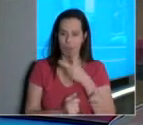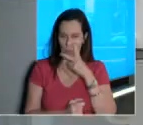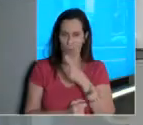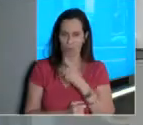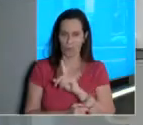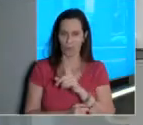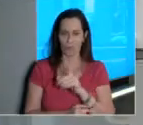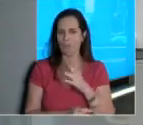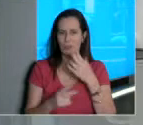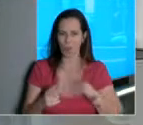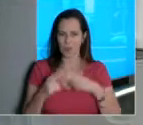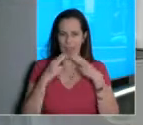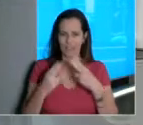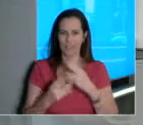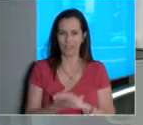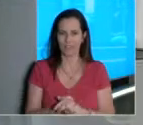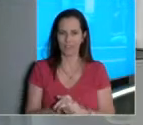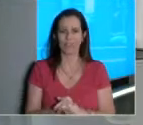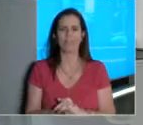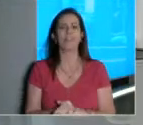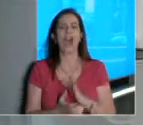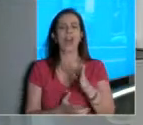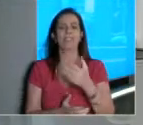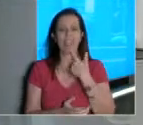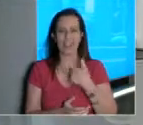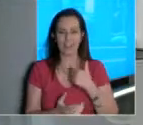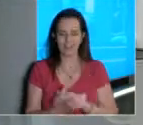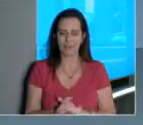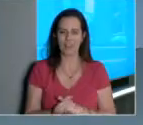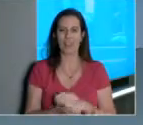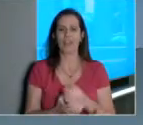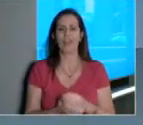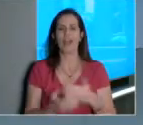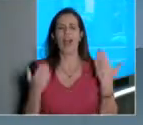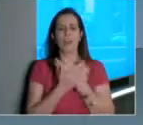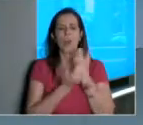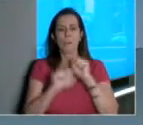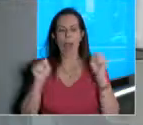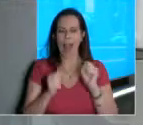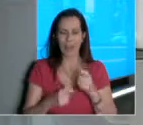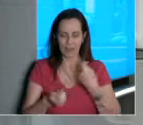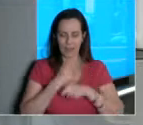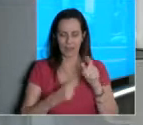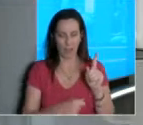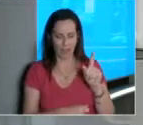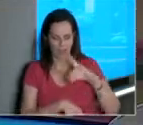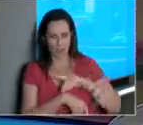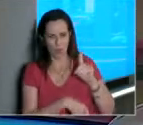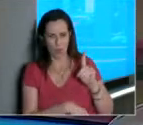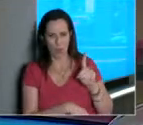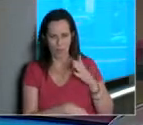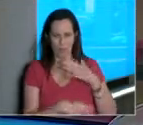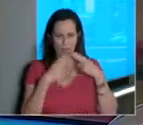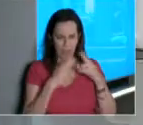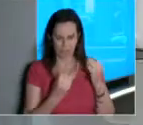זז בי נוחות, אפרופו מידה. אני מייצג. אז תן בבקשה את הניאו-ליברלית ואיך היא מסייעת. אני יכול להגיב? כן, אתה תוכל אחר כך להגיב